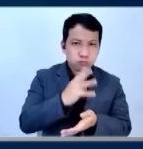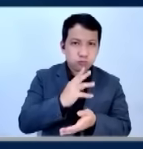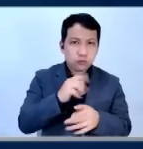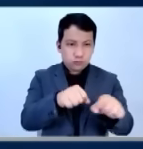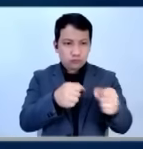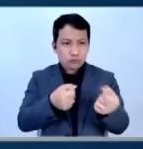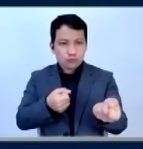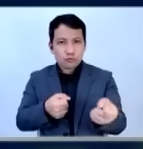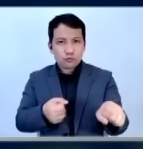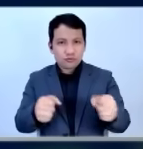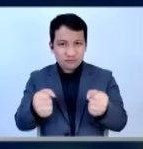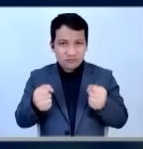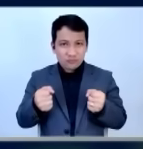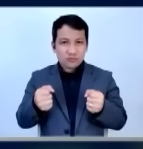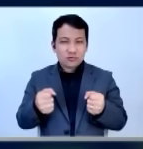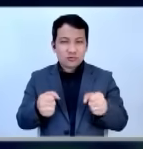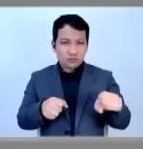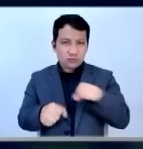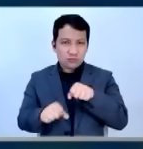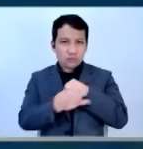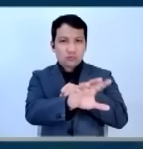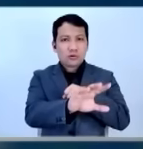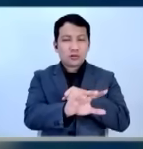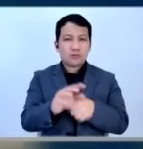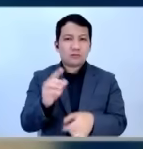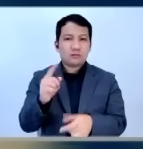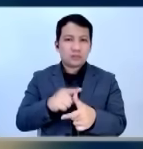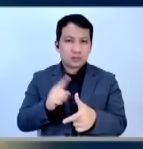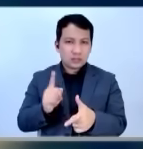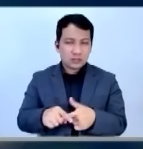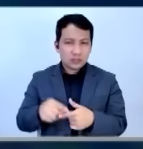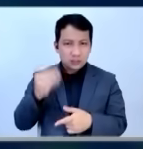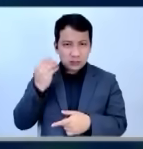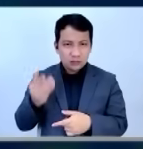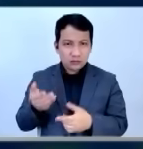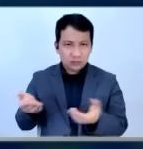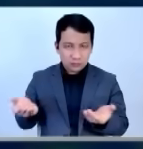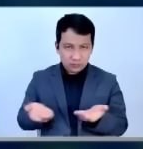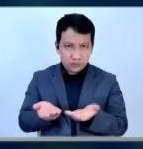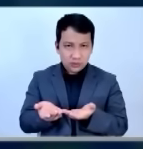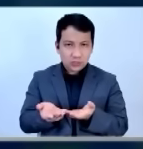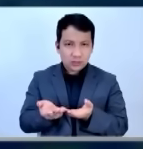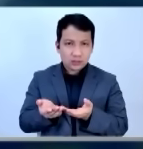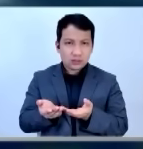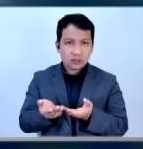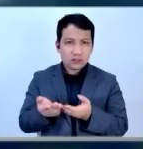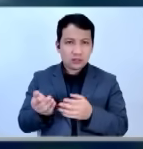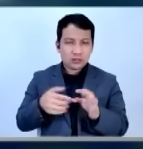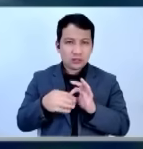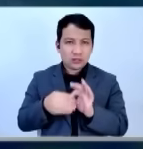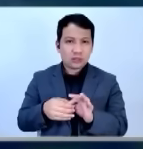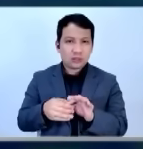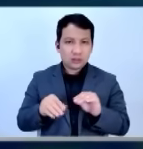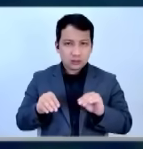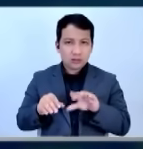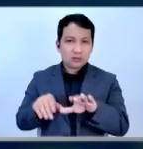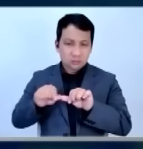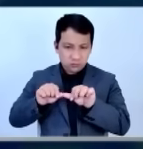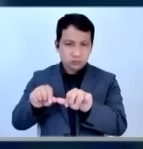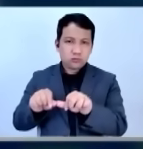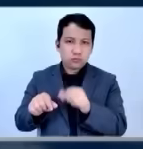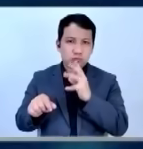bangka. May pagkakataon pang nakagitgita ng resupply boat ng Pilipinas ang China habang patuloy ang pagwa-water